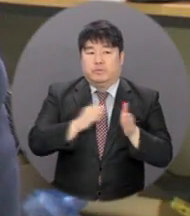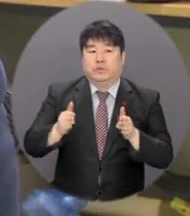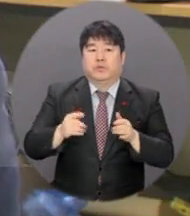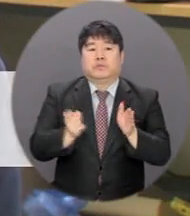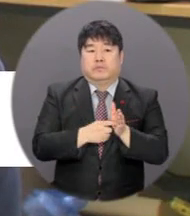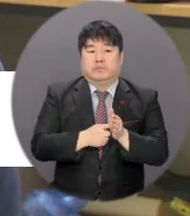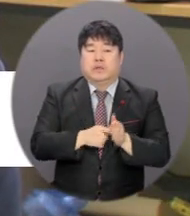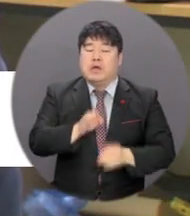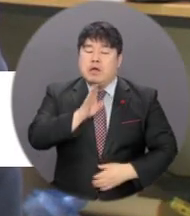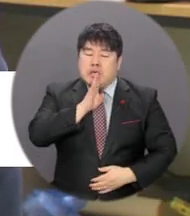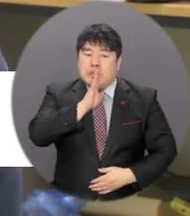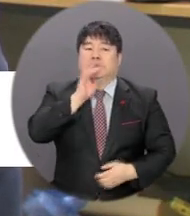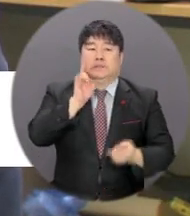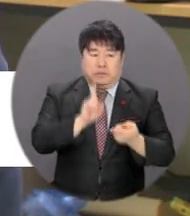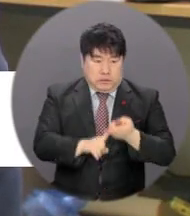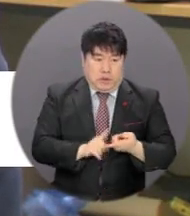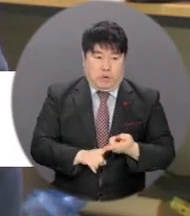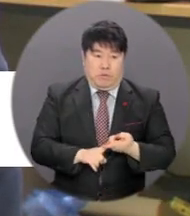사실 적시에 의해서